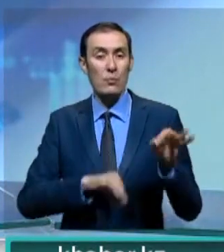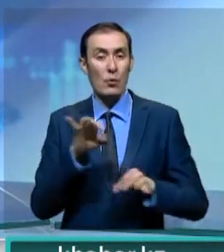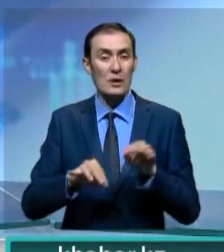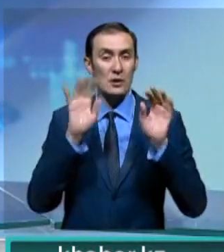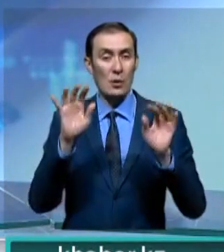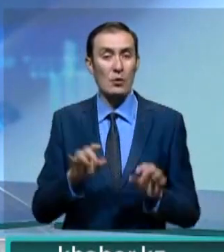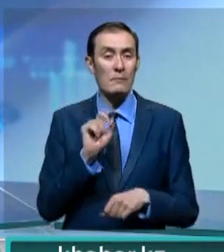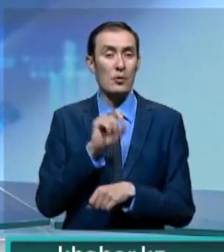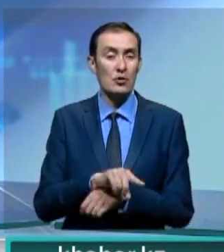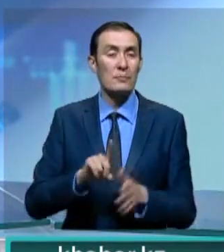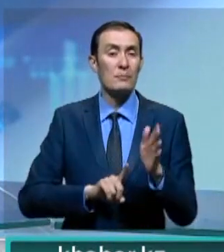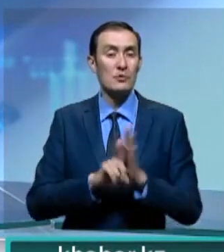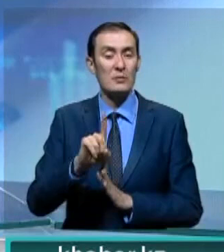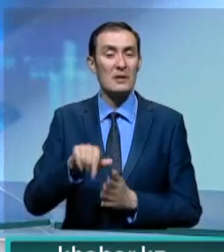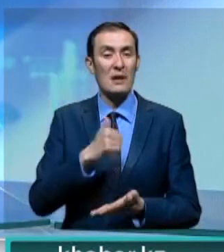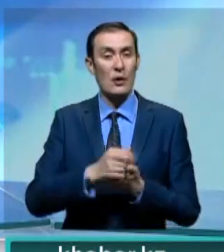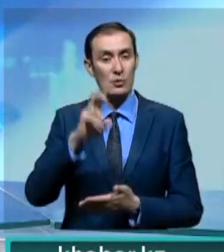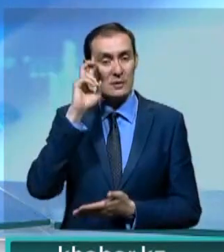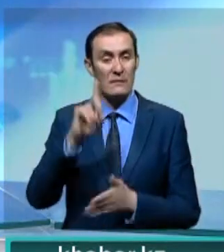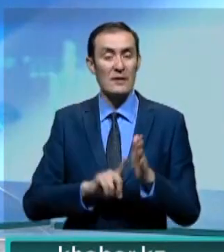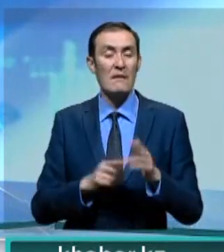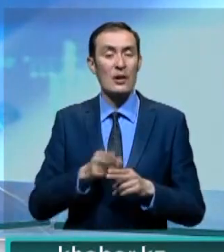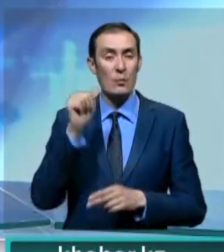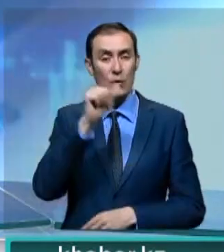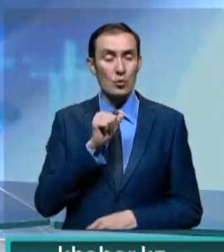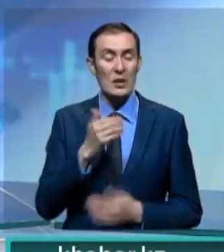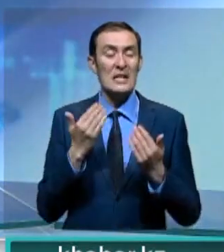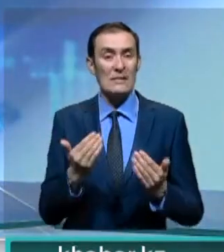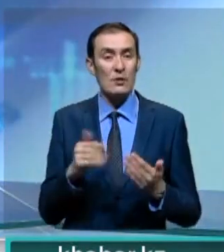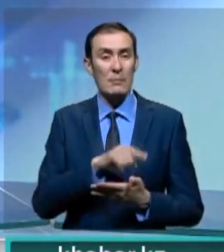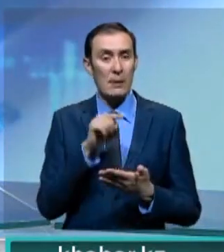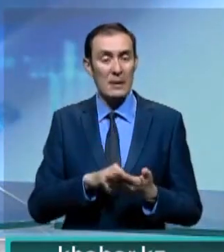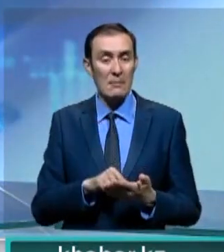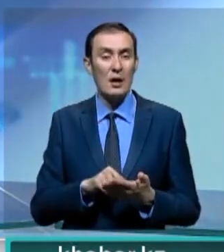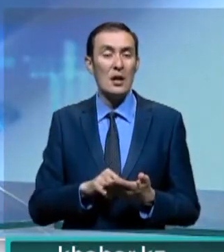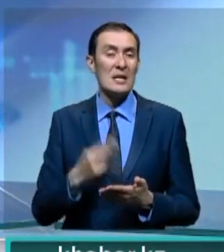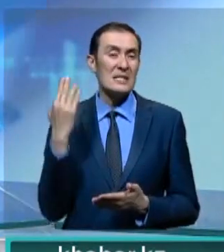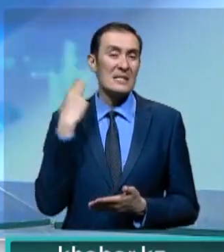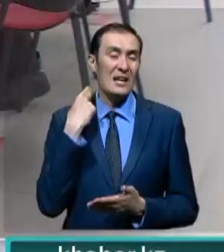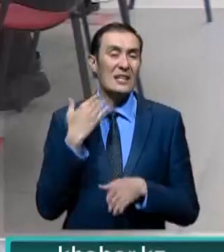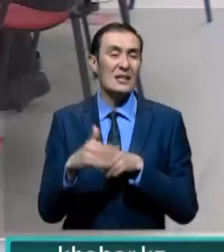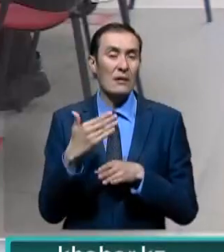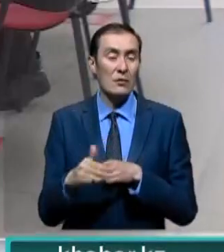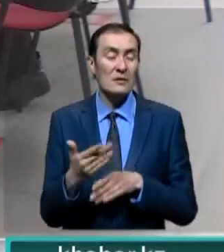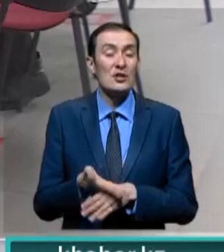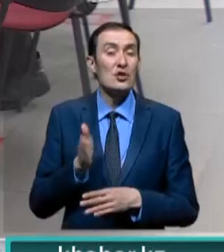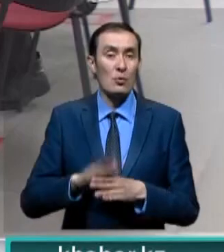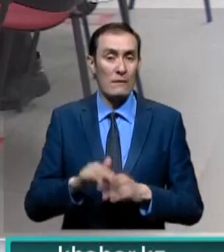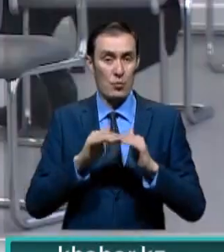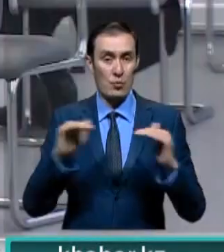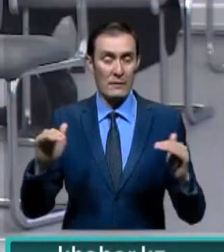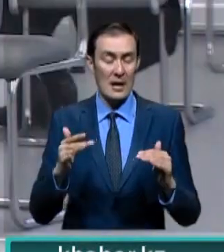поручил приступить глава государства в начале этого года сегодня проблема закредитованность населения достигла критического уровня